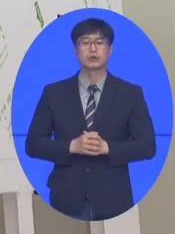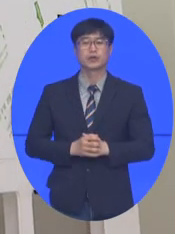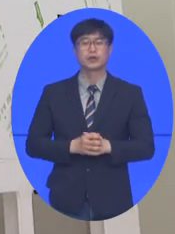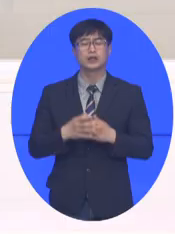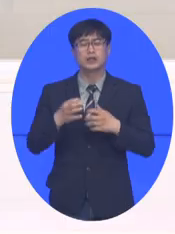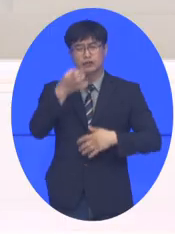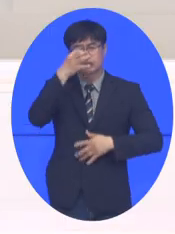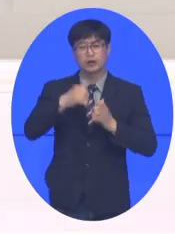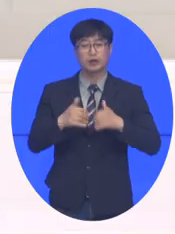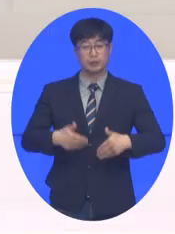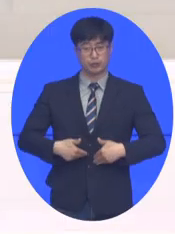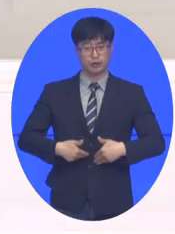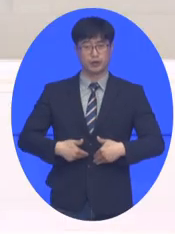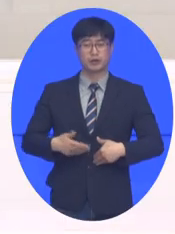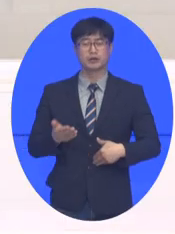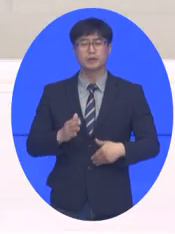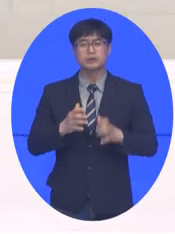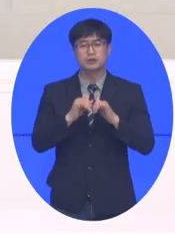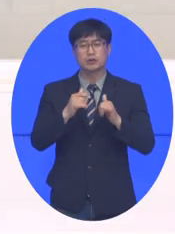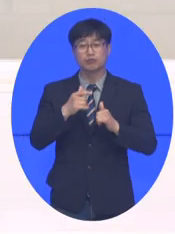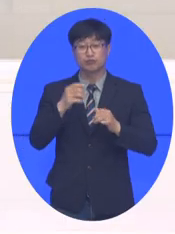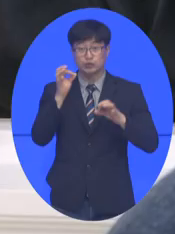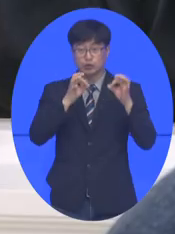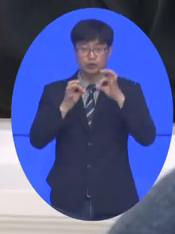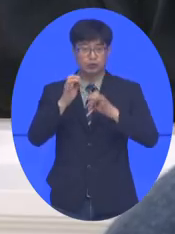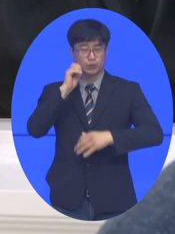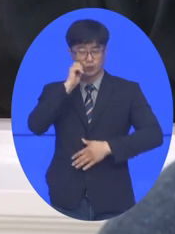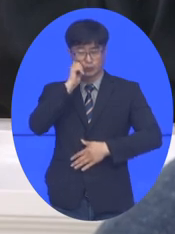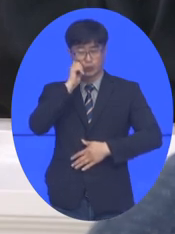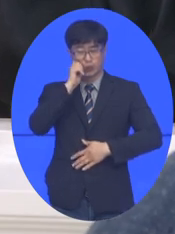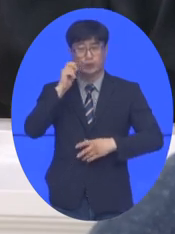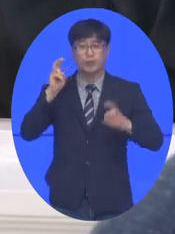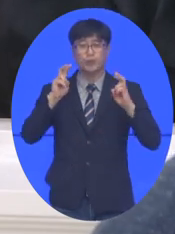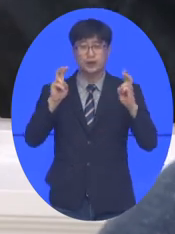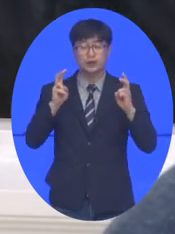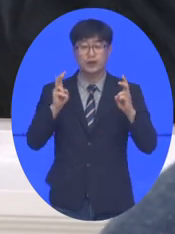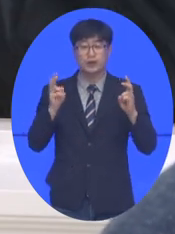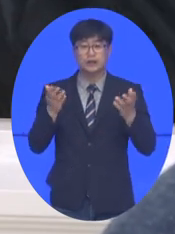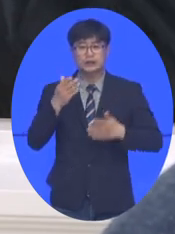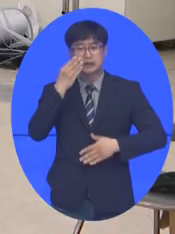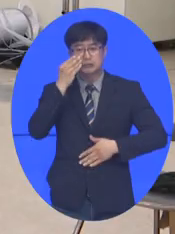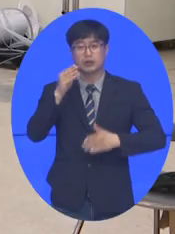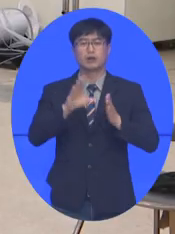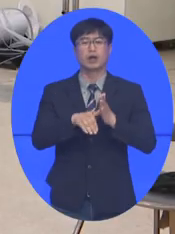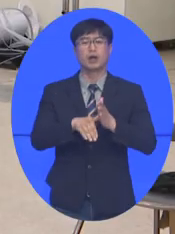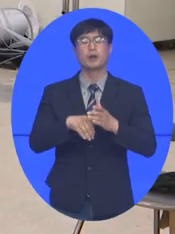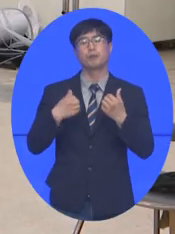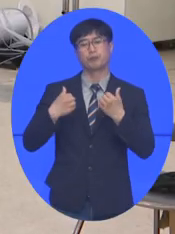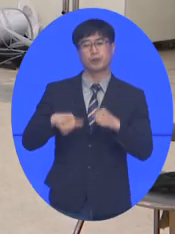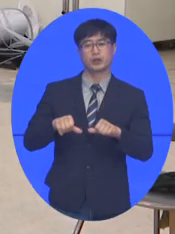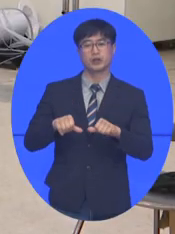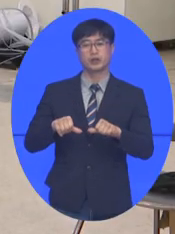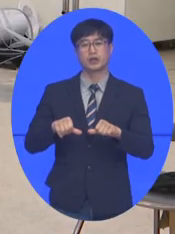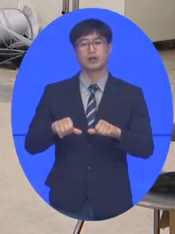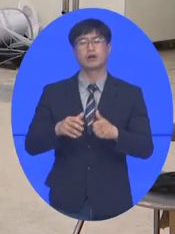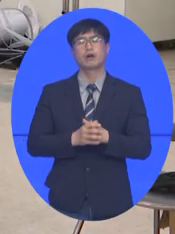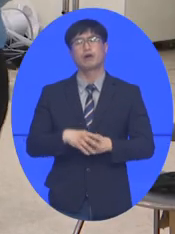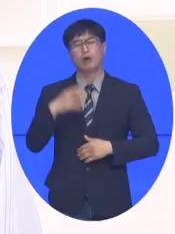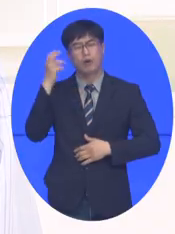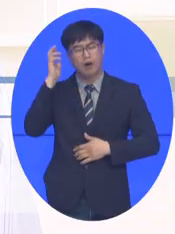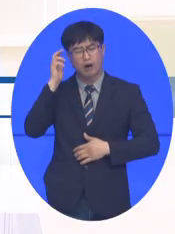필수 인력. 하지만 인력 구하기가 쉽지 않고 회사 일을 익힐 때쯤이면 그만도 늘 골머리를 앓고